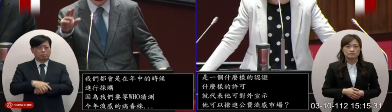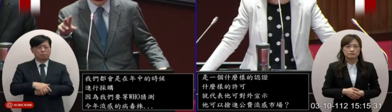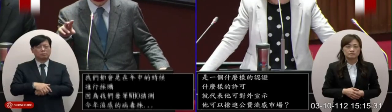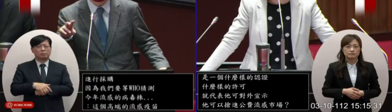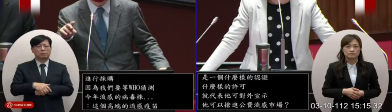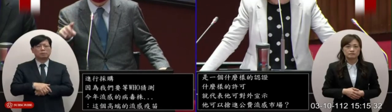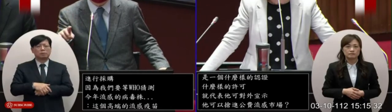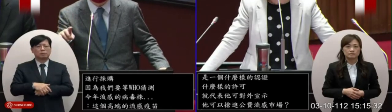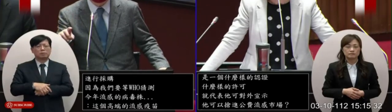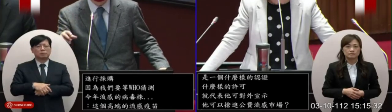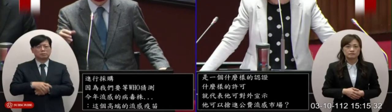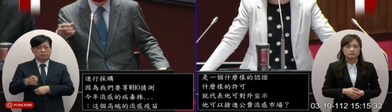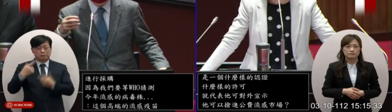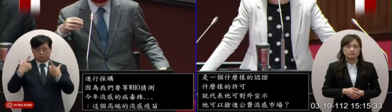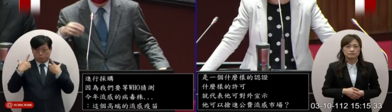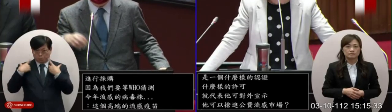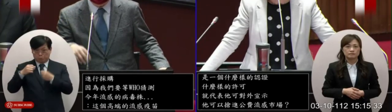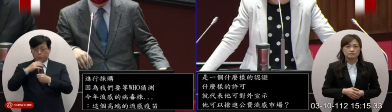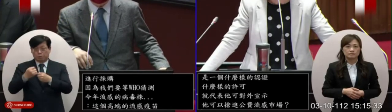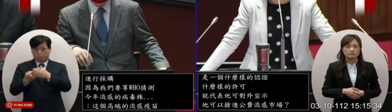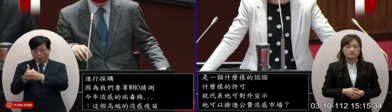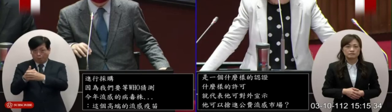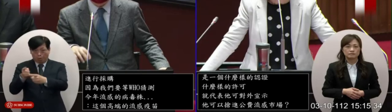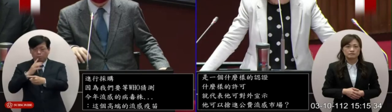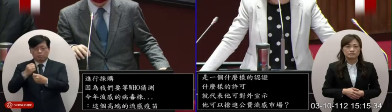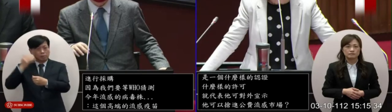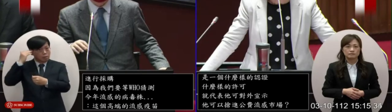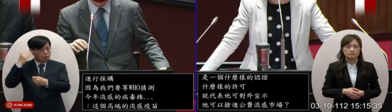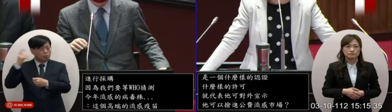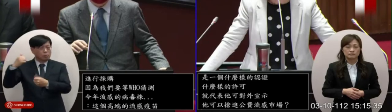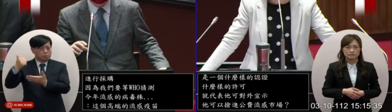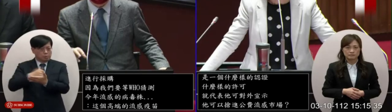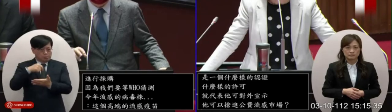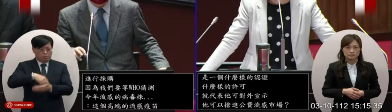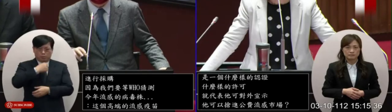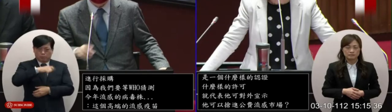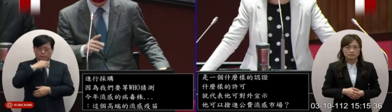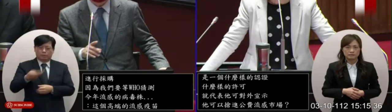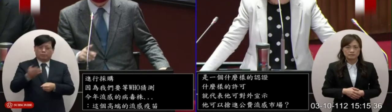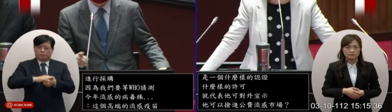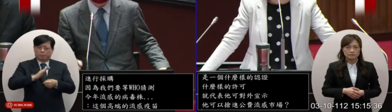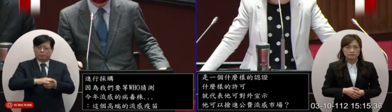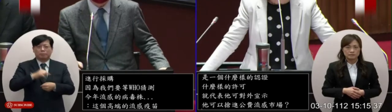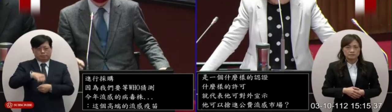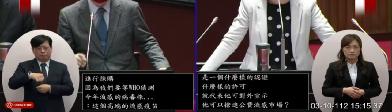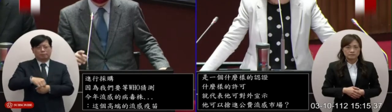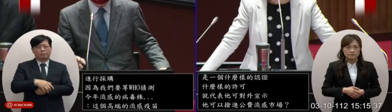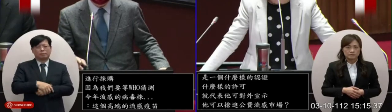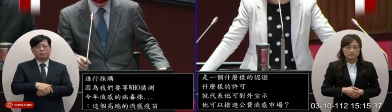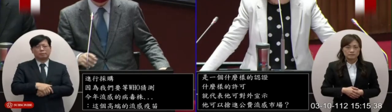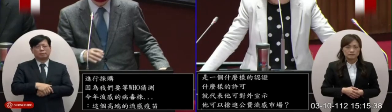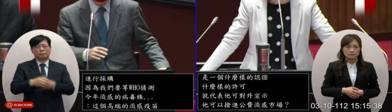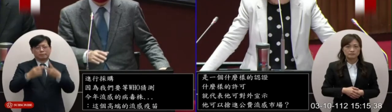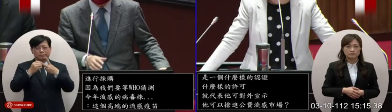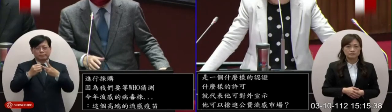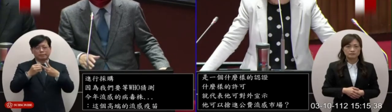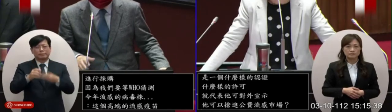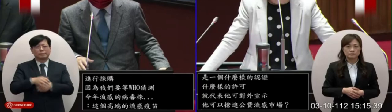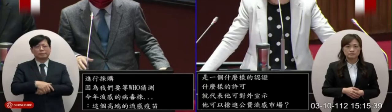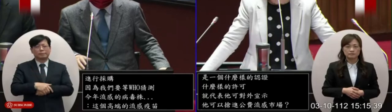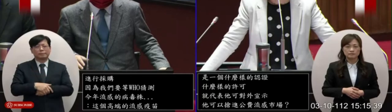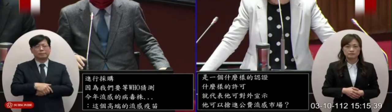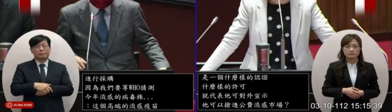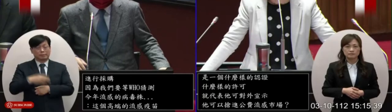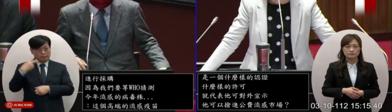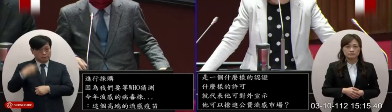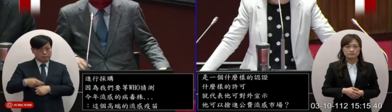就是它的原意，然后它到台湾这边来做充填哈，这是第一个。那第二个，他